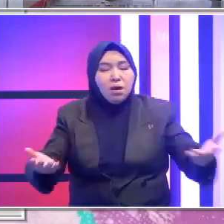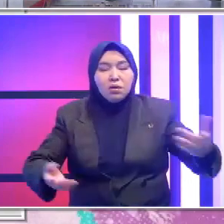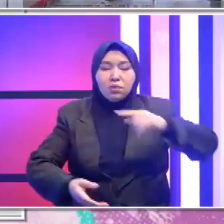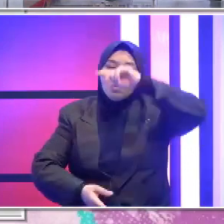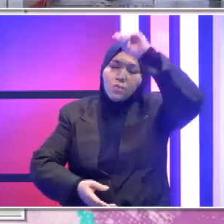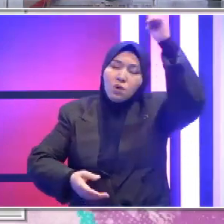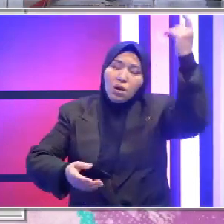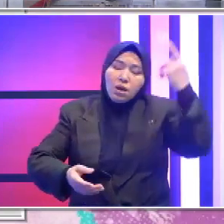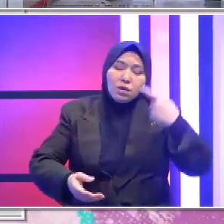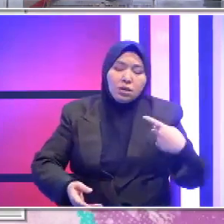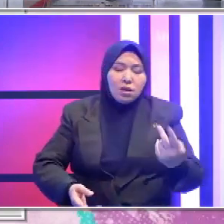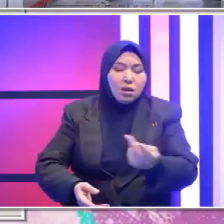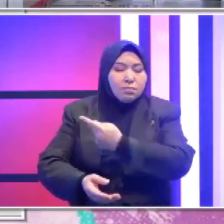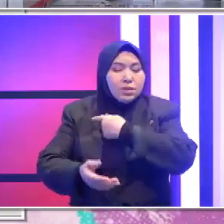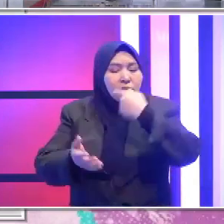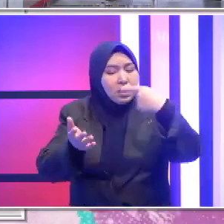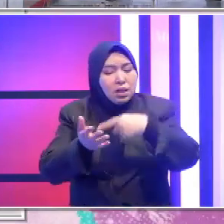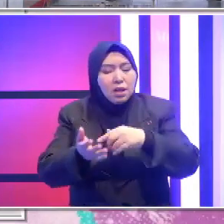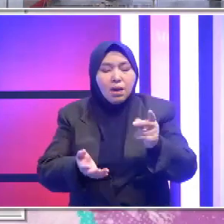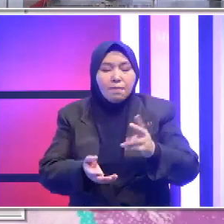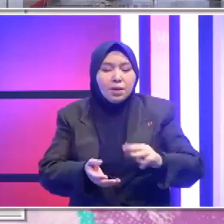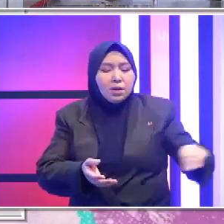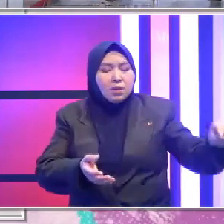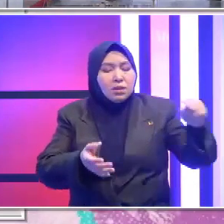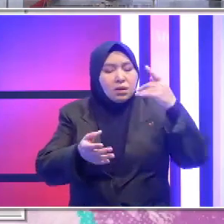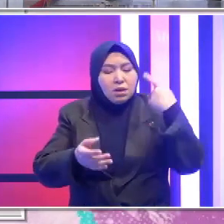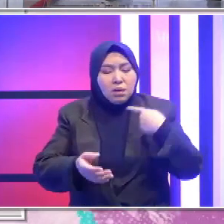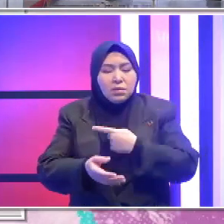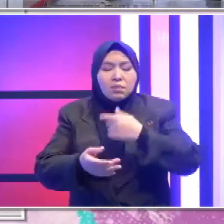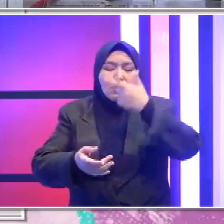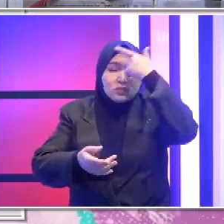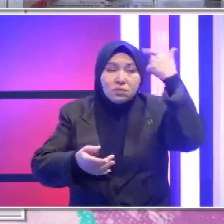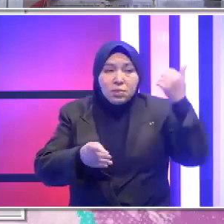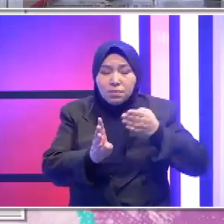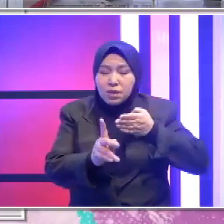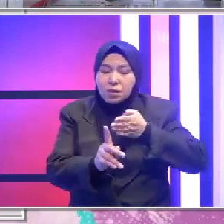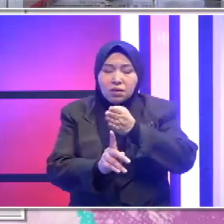mulai ladzina almaina